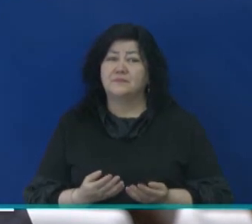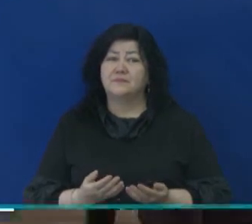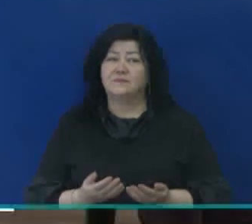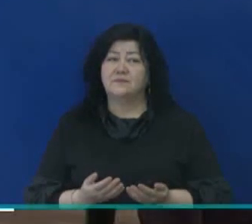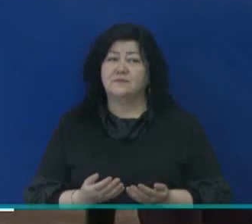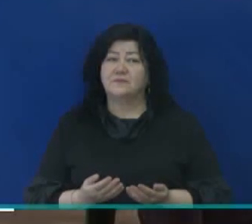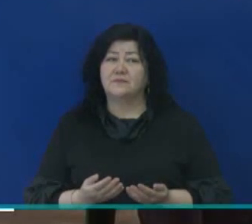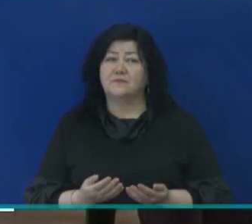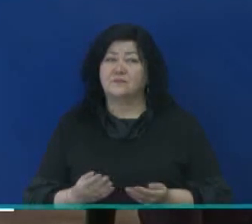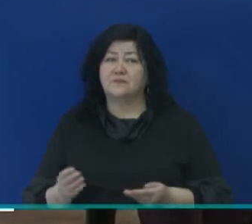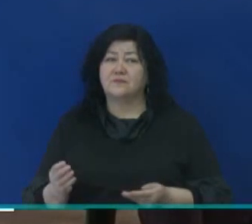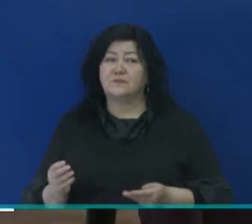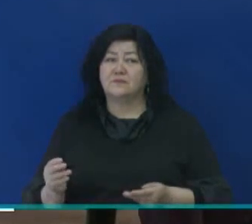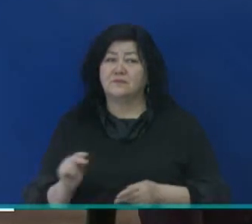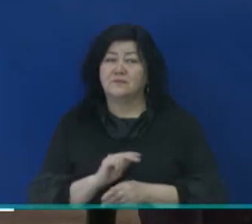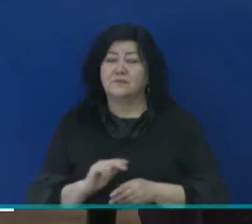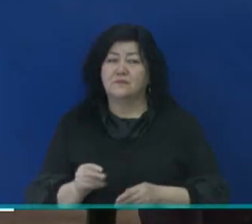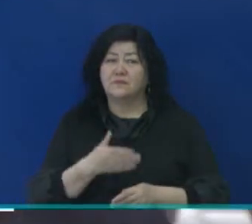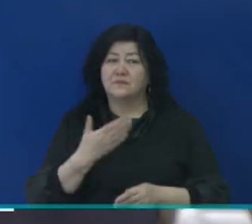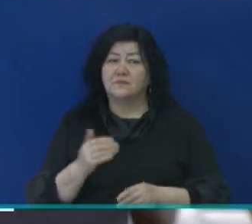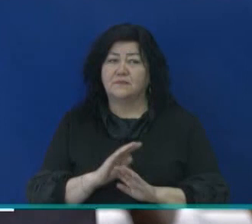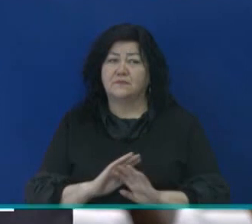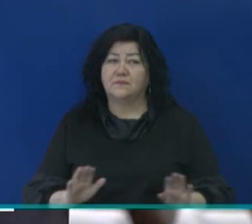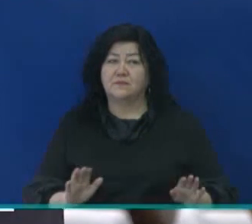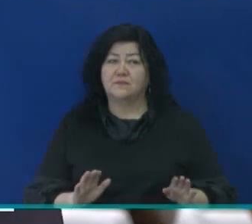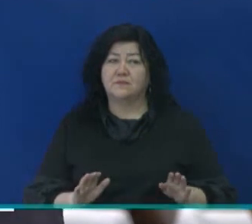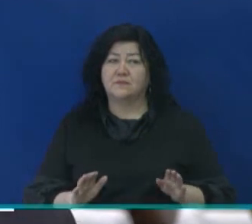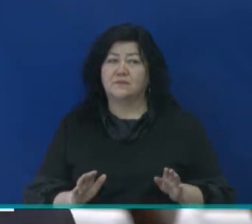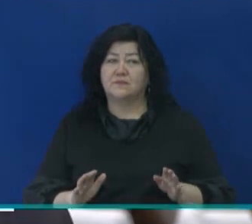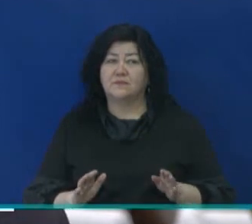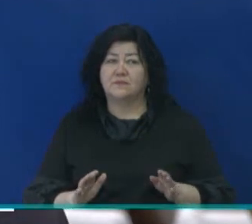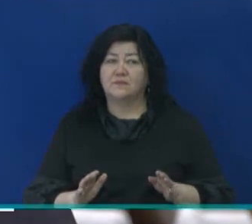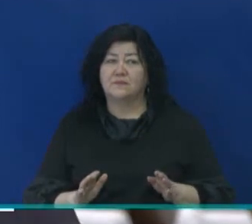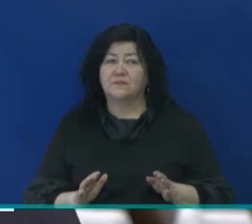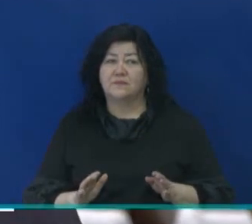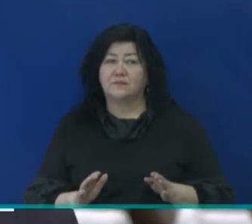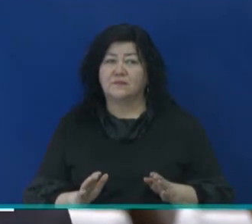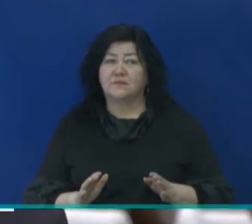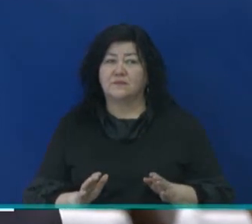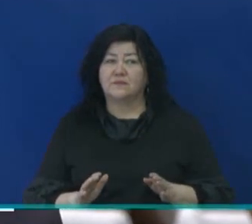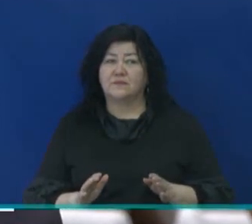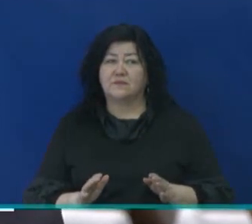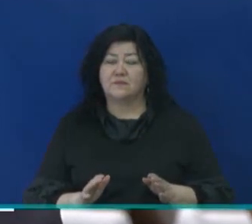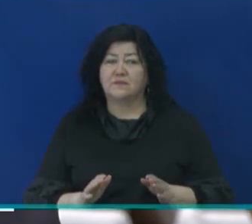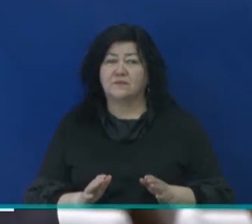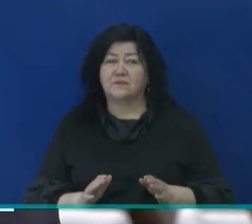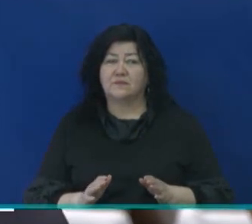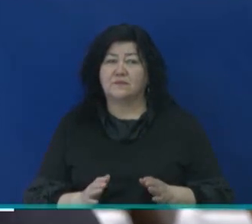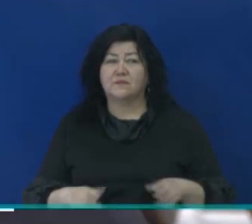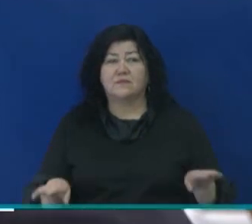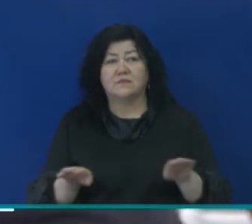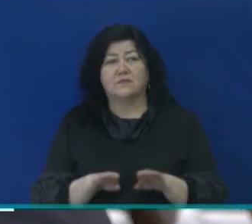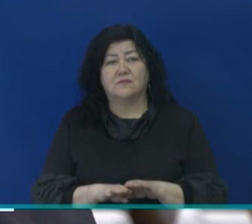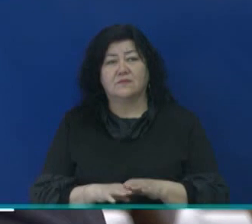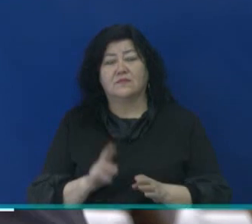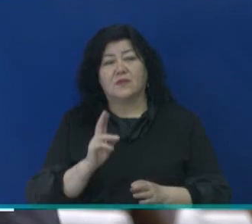отопление биыл жасамаған. Также предусмотрено ремонт кровли. Сондай ақ